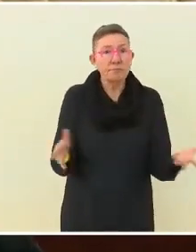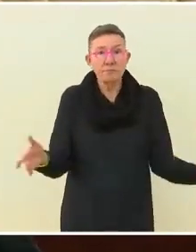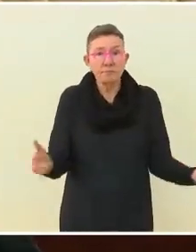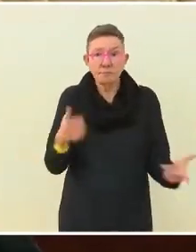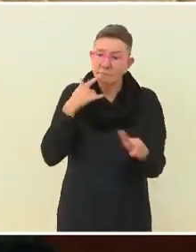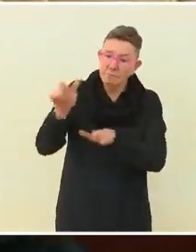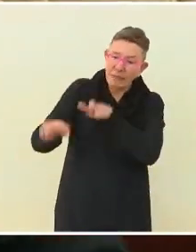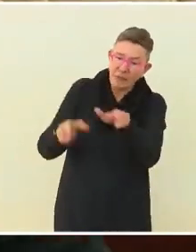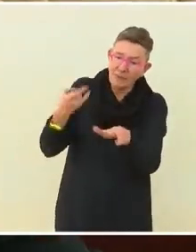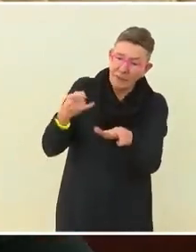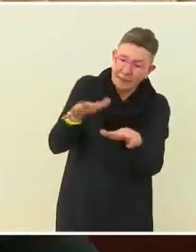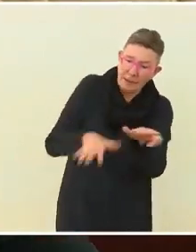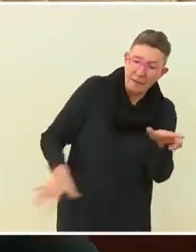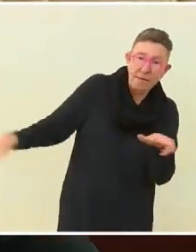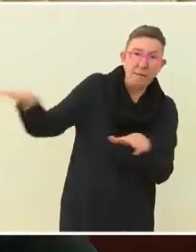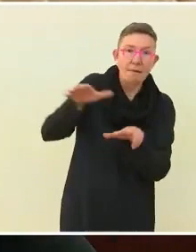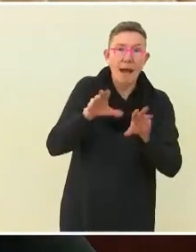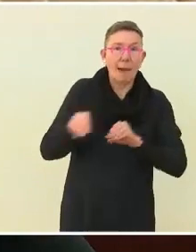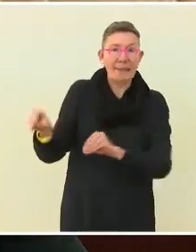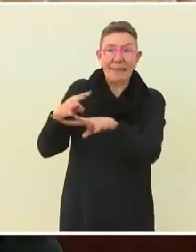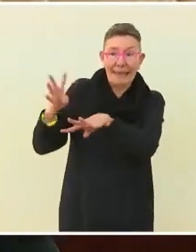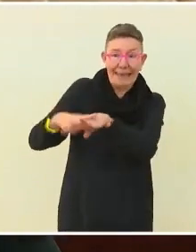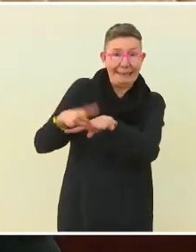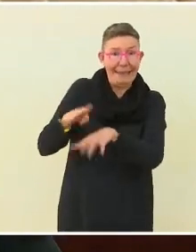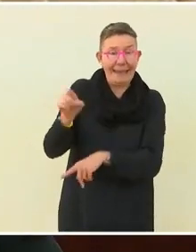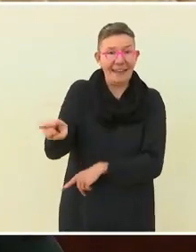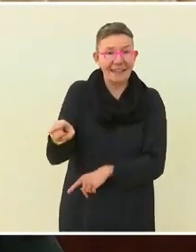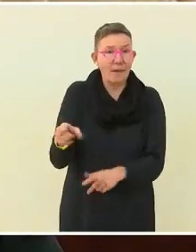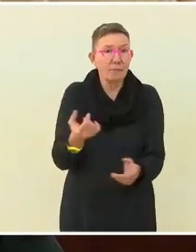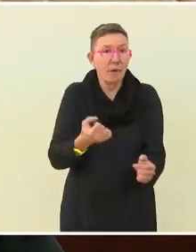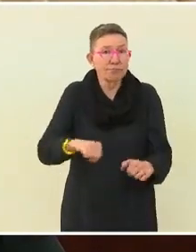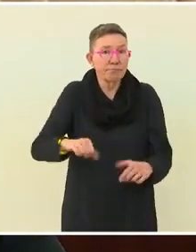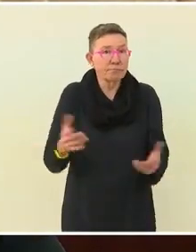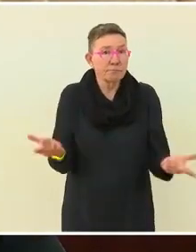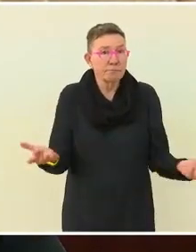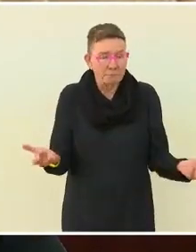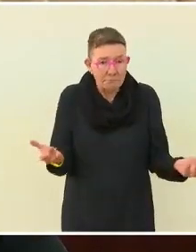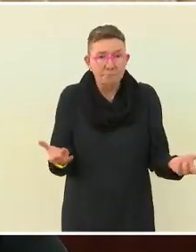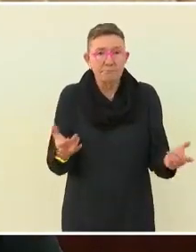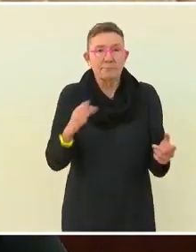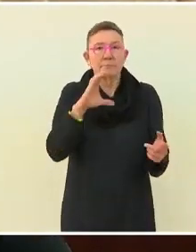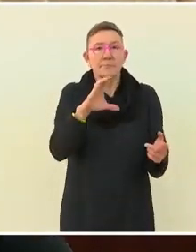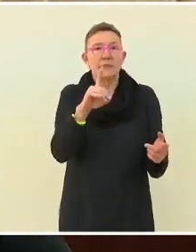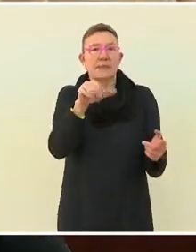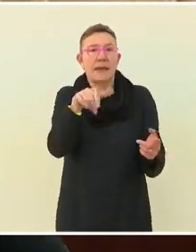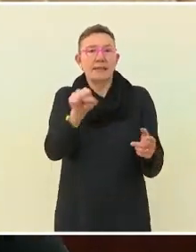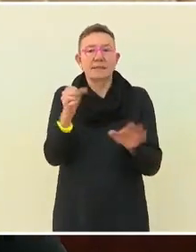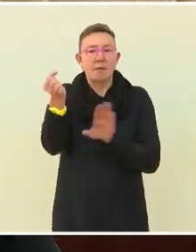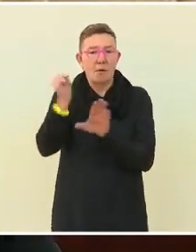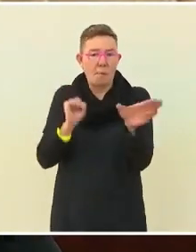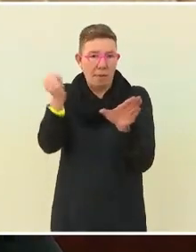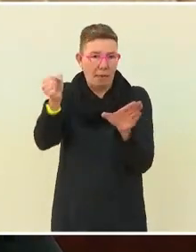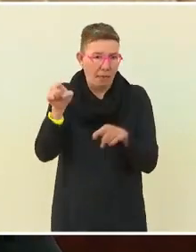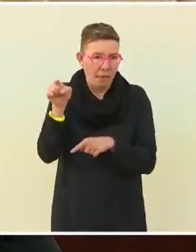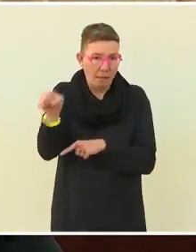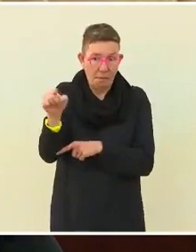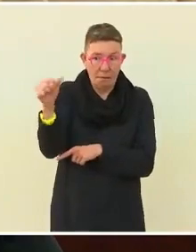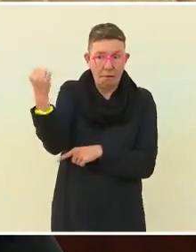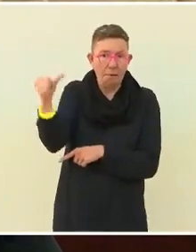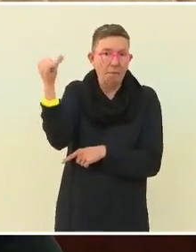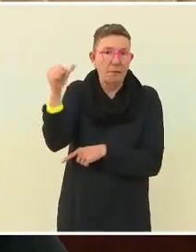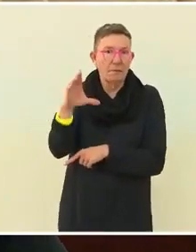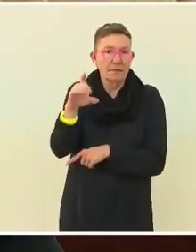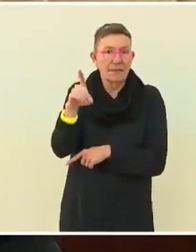les Finistériens habitant les quartiers concernés? Le CDAS de Lambézélec est le seul